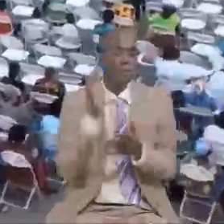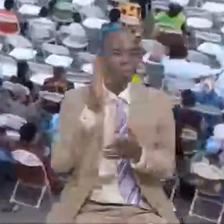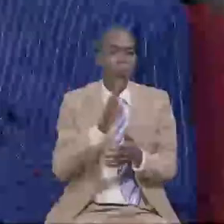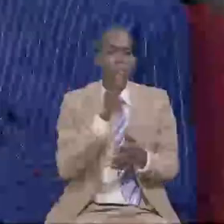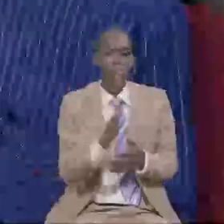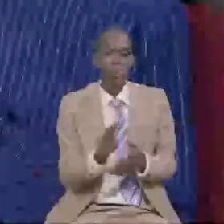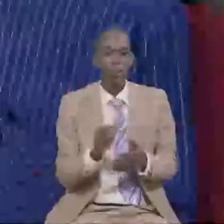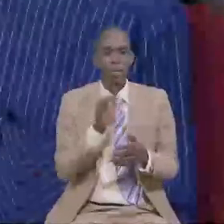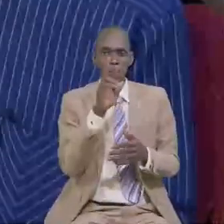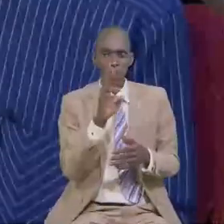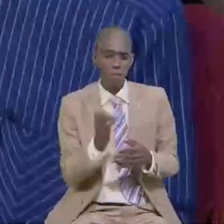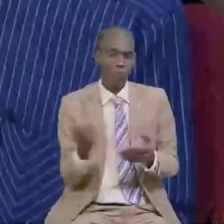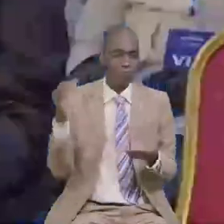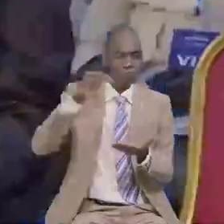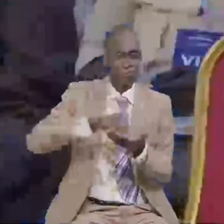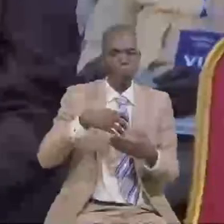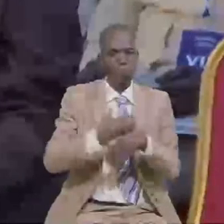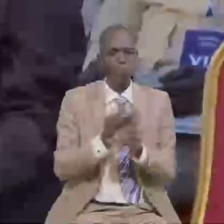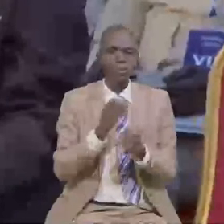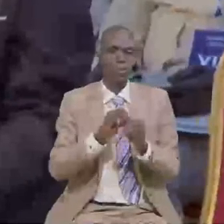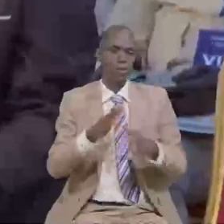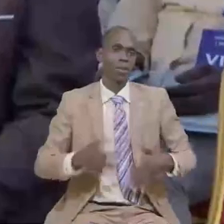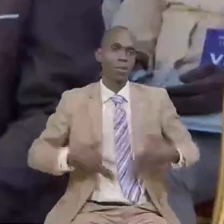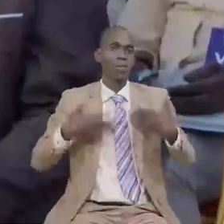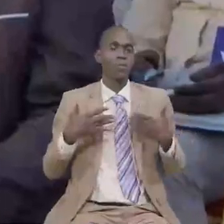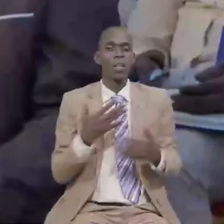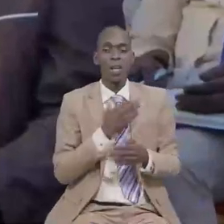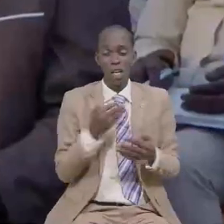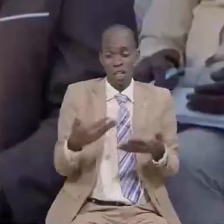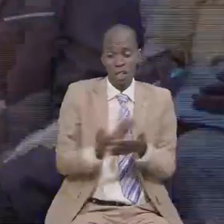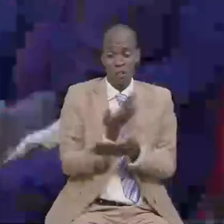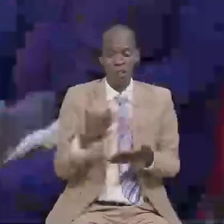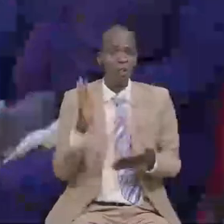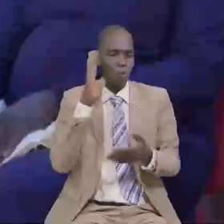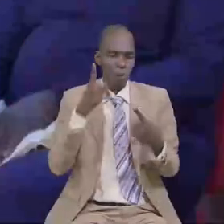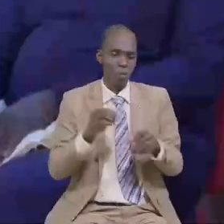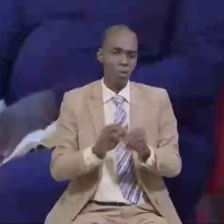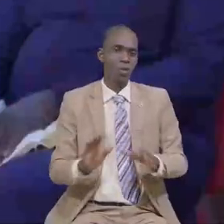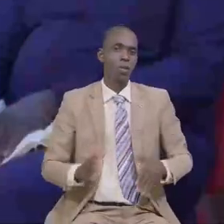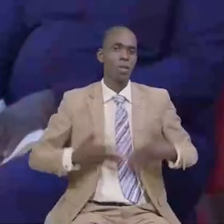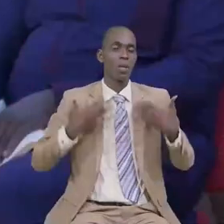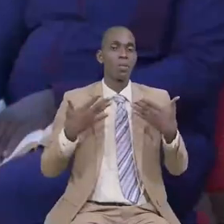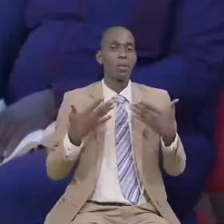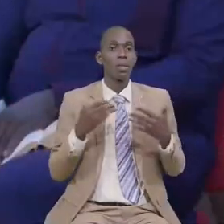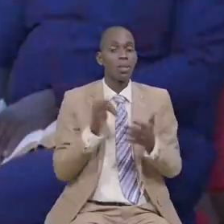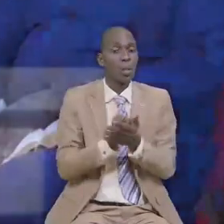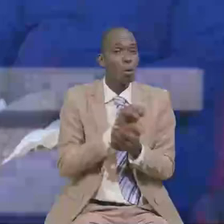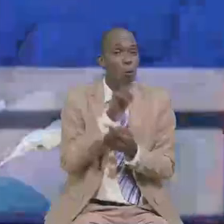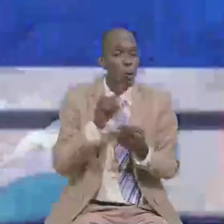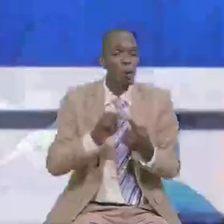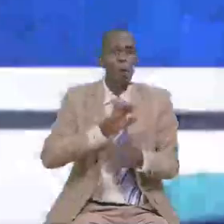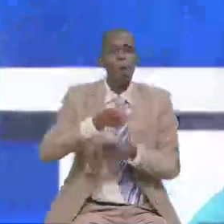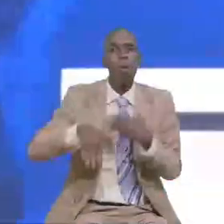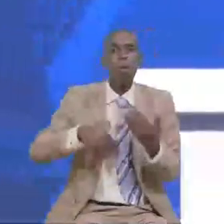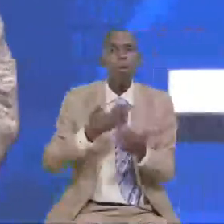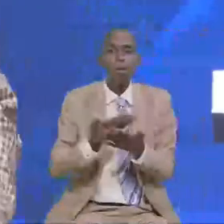dans votre vie. La construction dans votre vie. Une nouvelle chose dans votre vie. Que lorsque